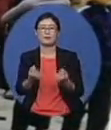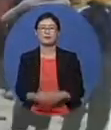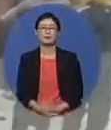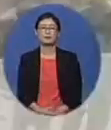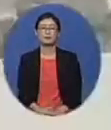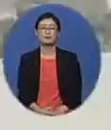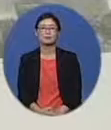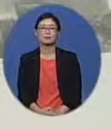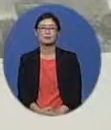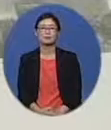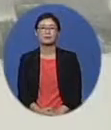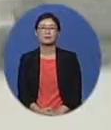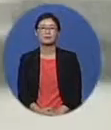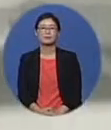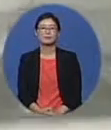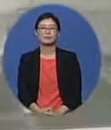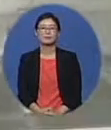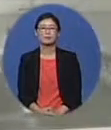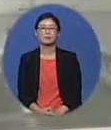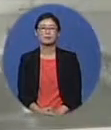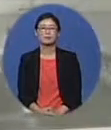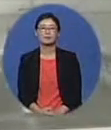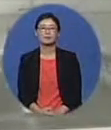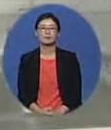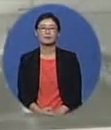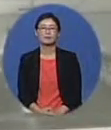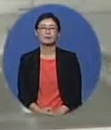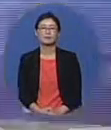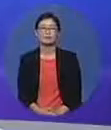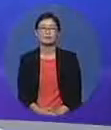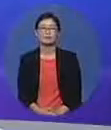되묻습니다. 복지TV 뉴스 정유림입니다.